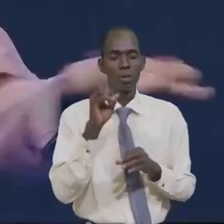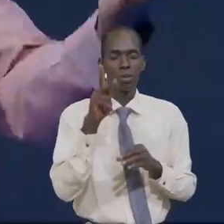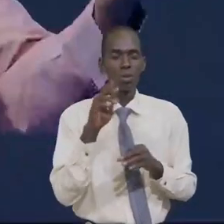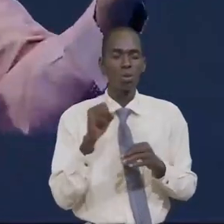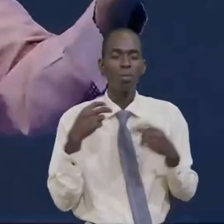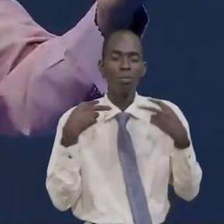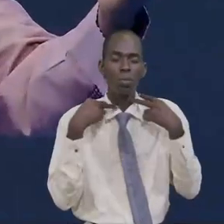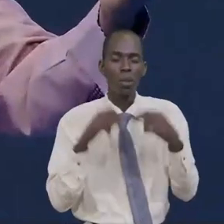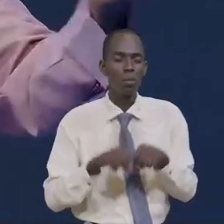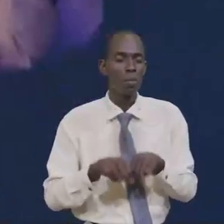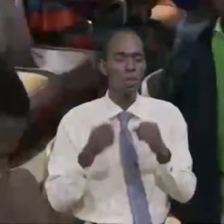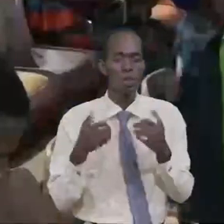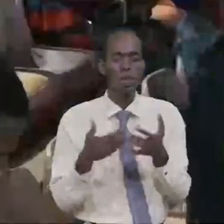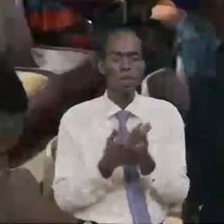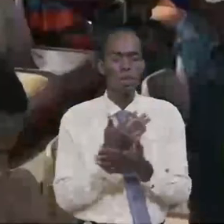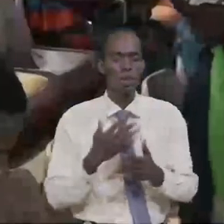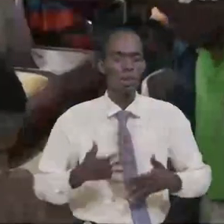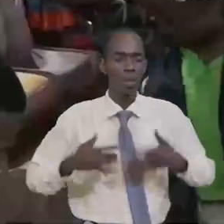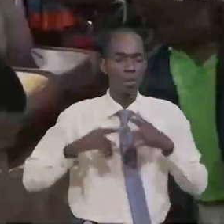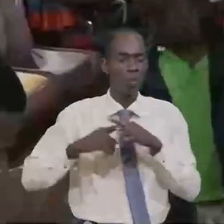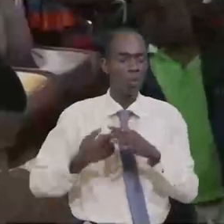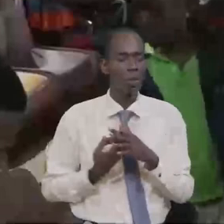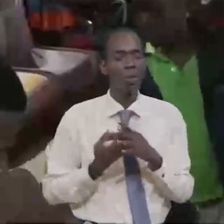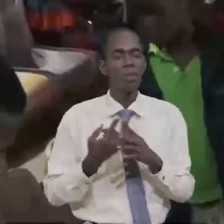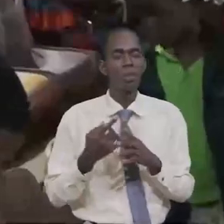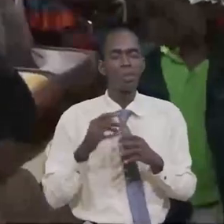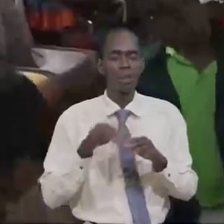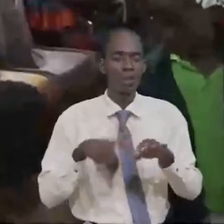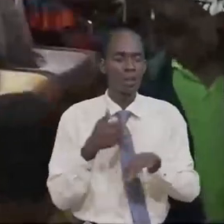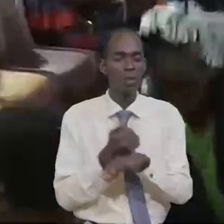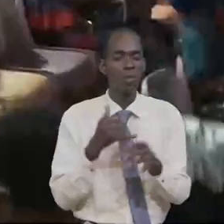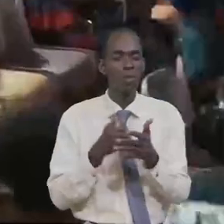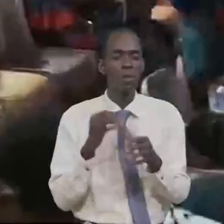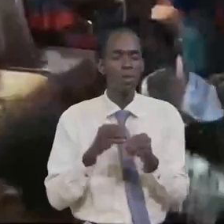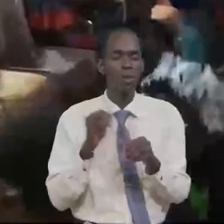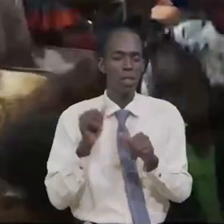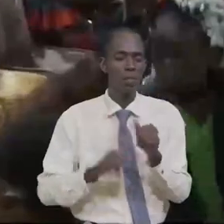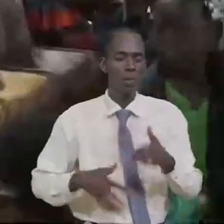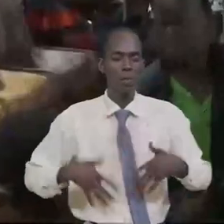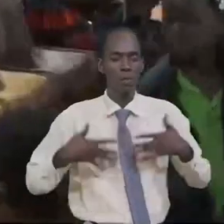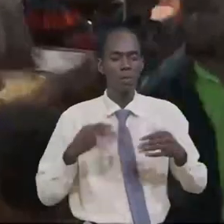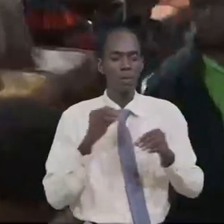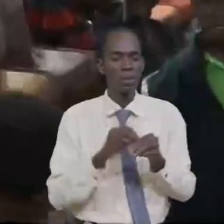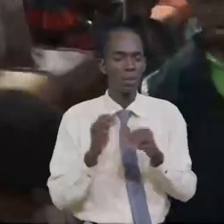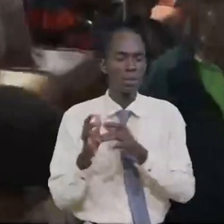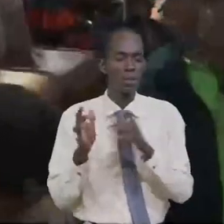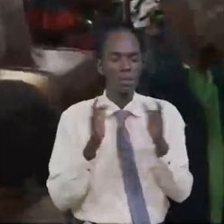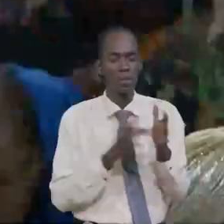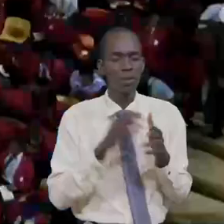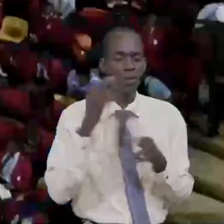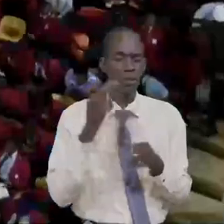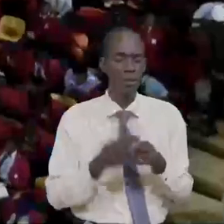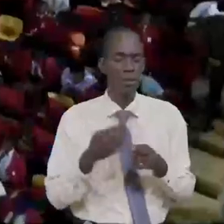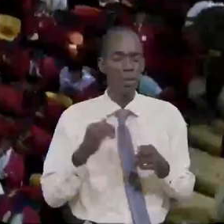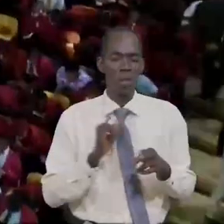une nouvelle vie commence confirme le dans chaque vie Seigneur au nom de Jésus j'ai prié